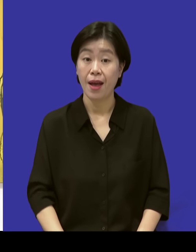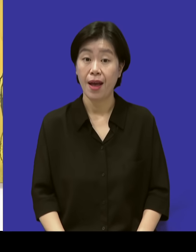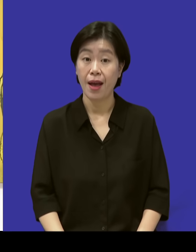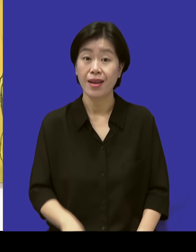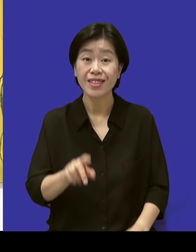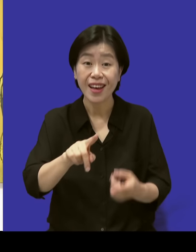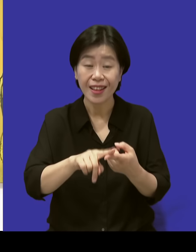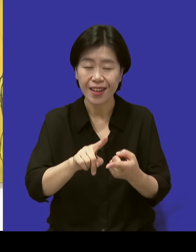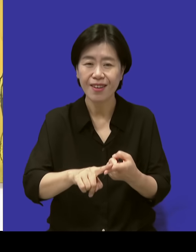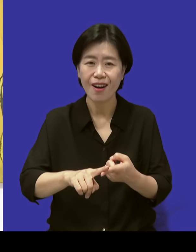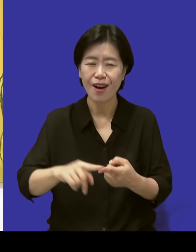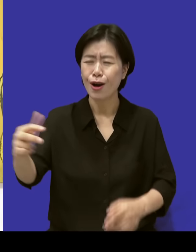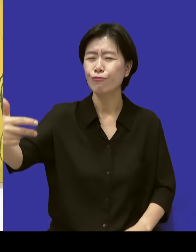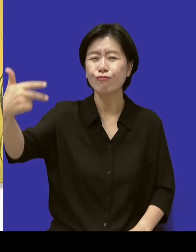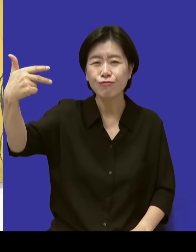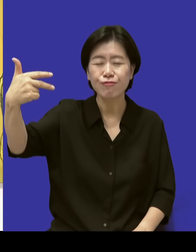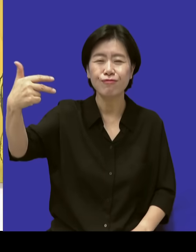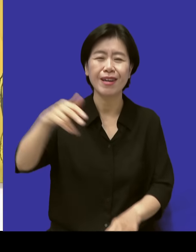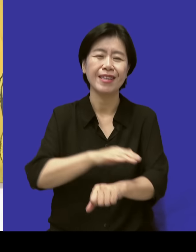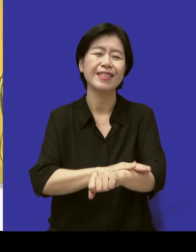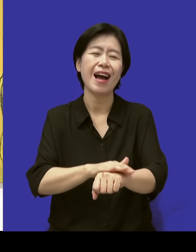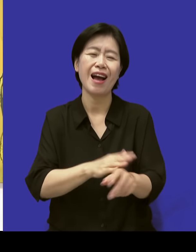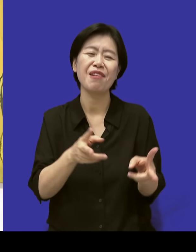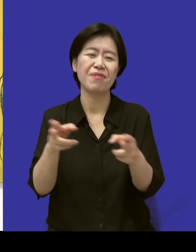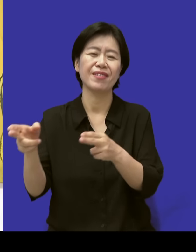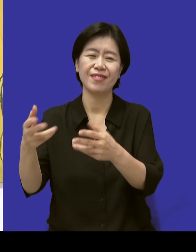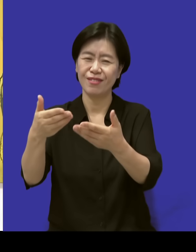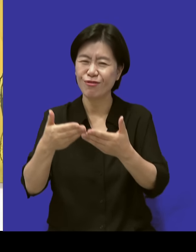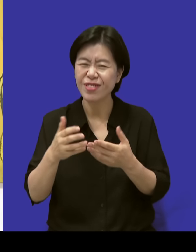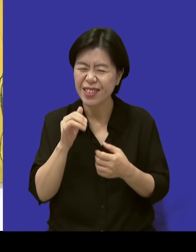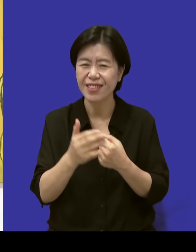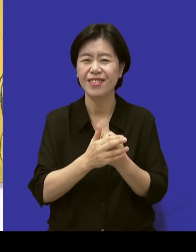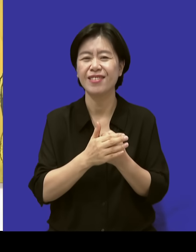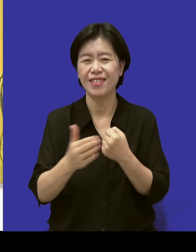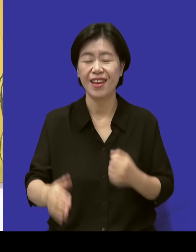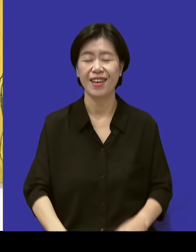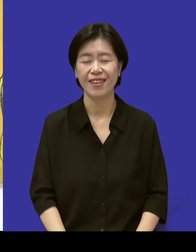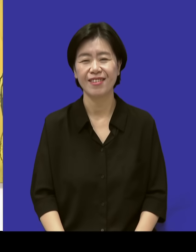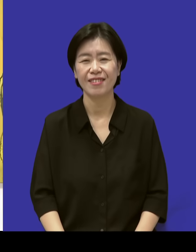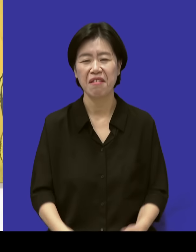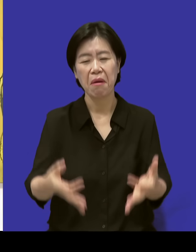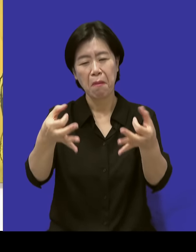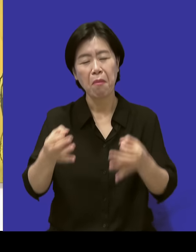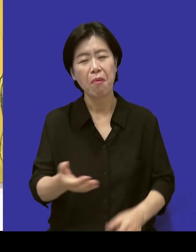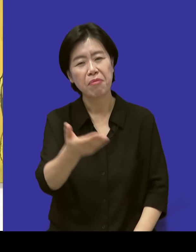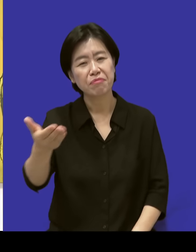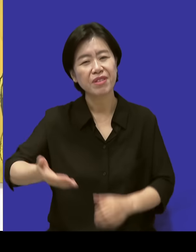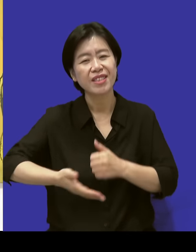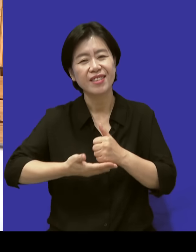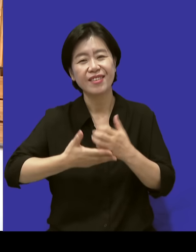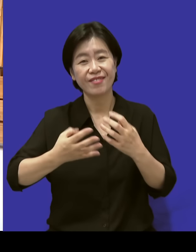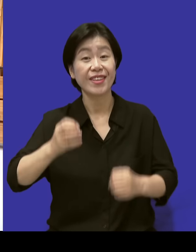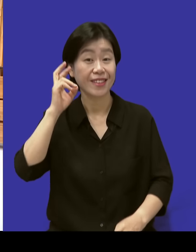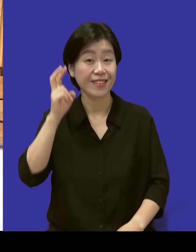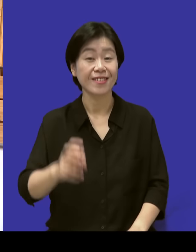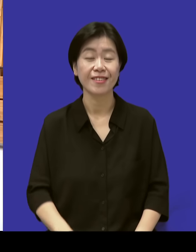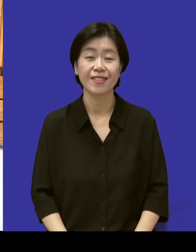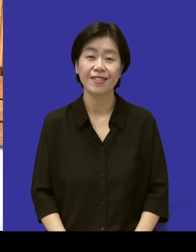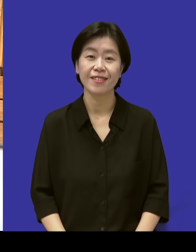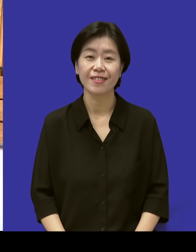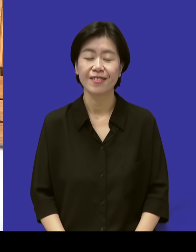PD님이나 작가님들이 좀 잘 봐주셨는지 편집이 좀 잘 돼서 예. 이렇게 좋게 봐주시더라고요. 예.